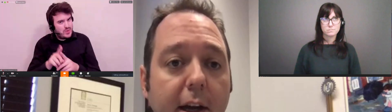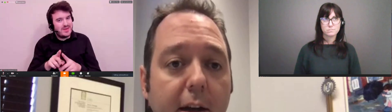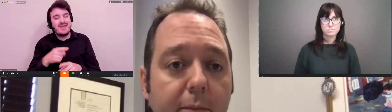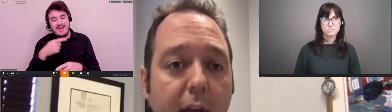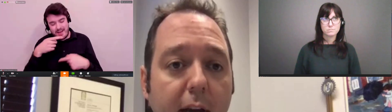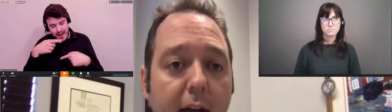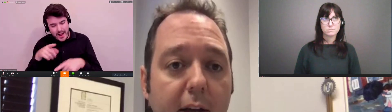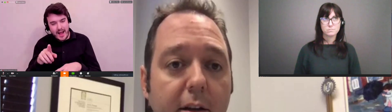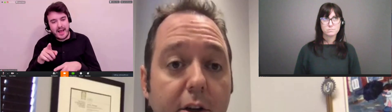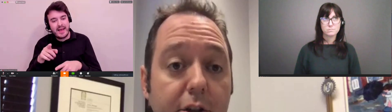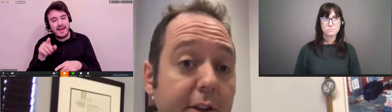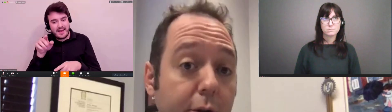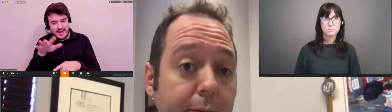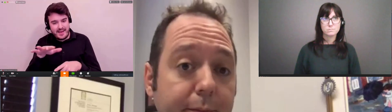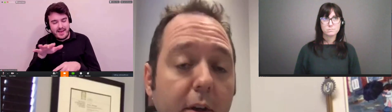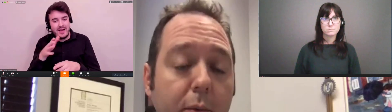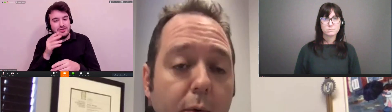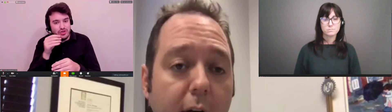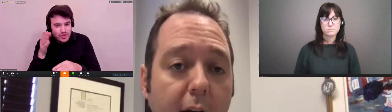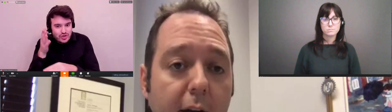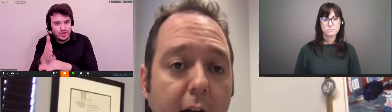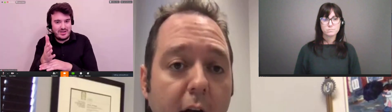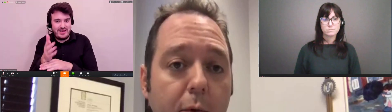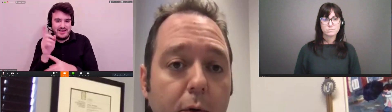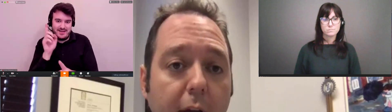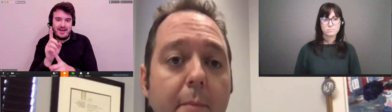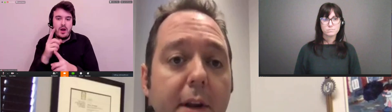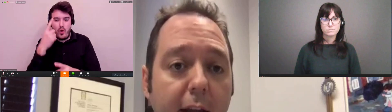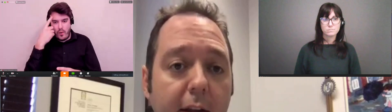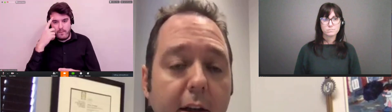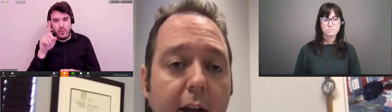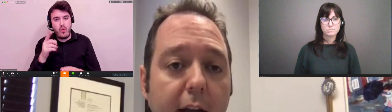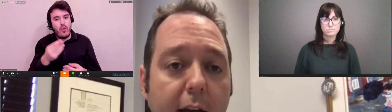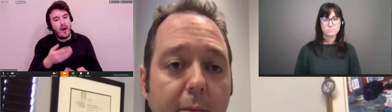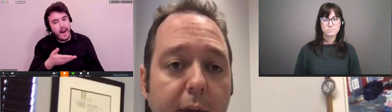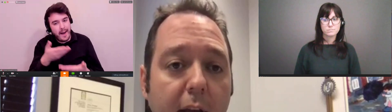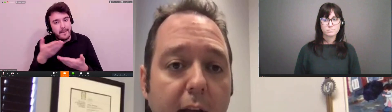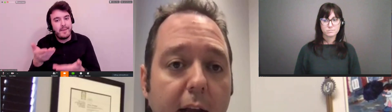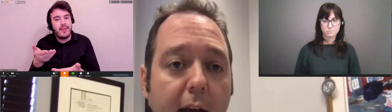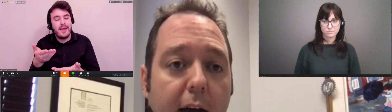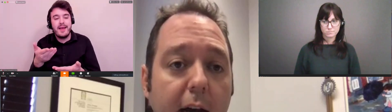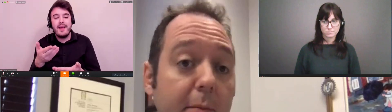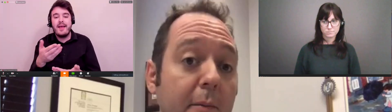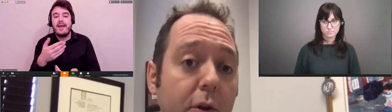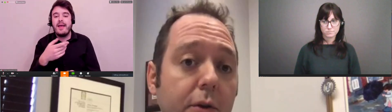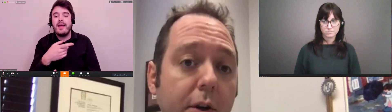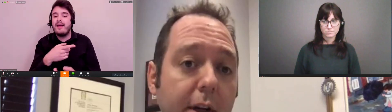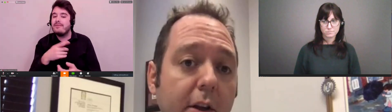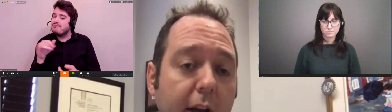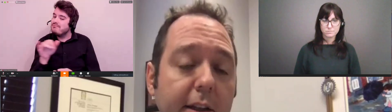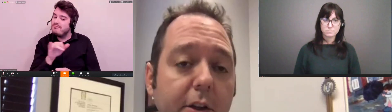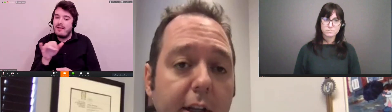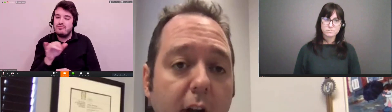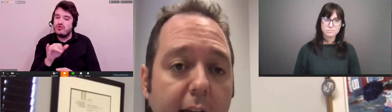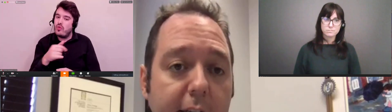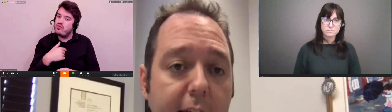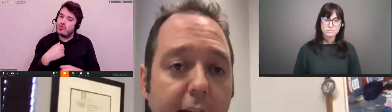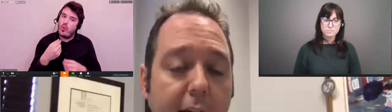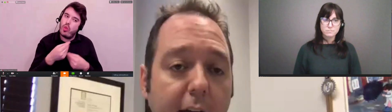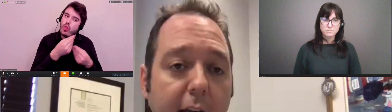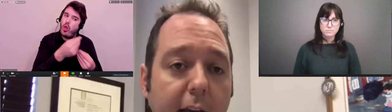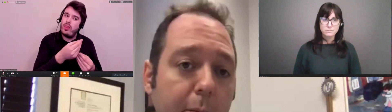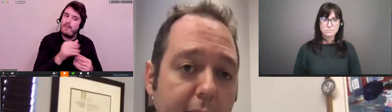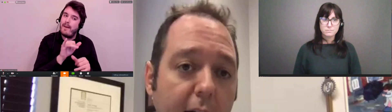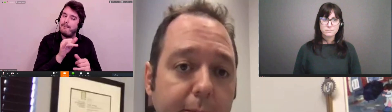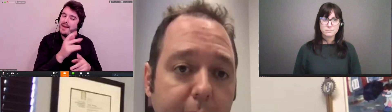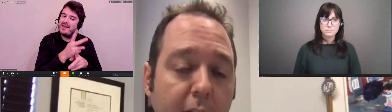chez eux pour lui amener à la même chose qu'on est en train de donner dans la clinique